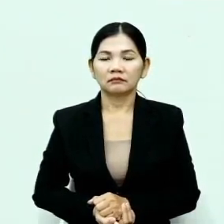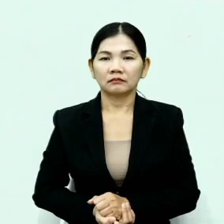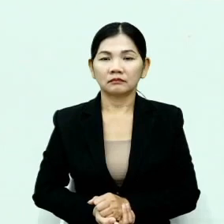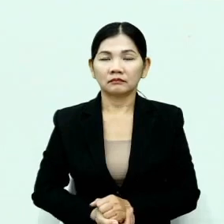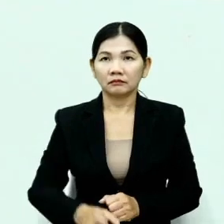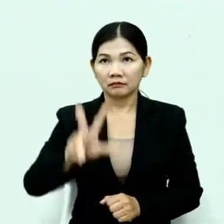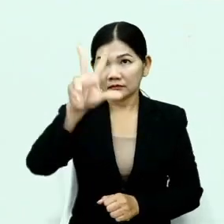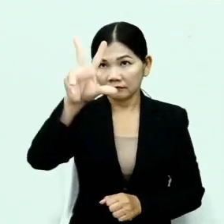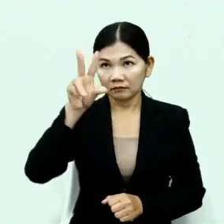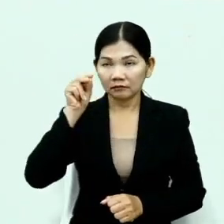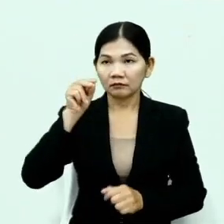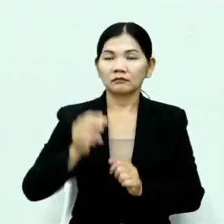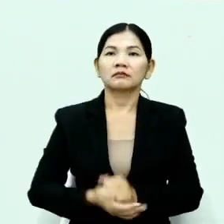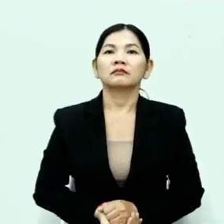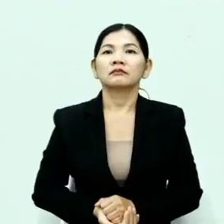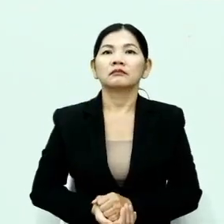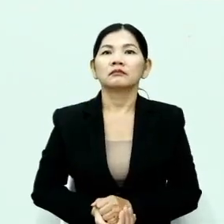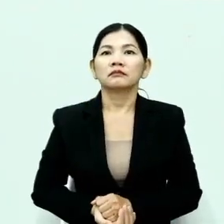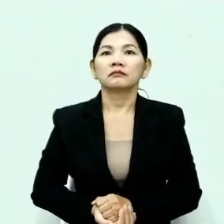បេះ